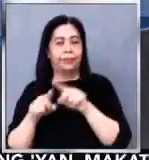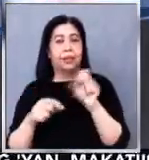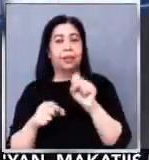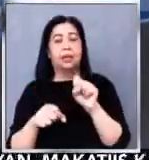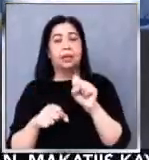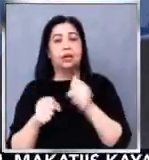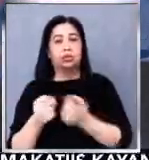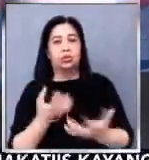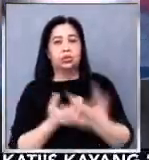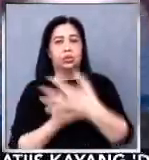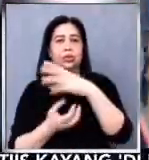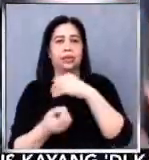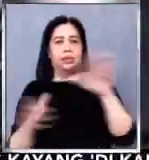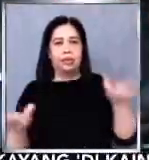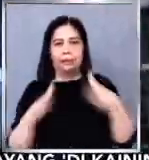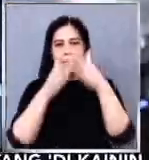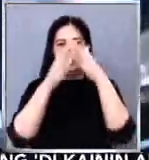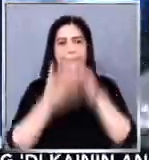Albay.